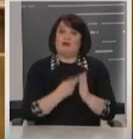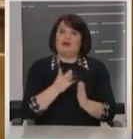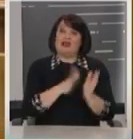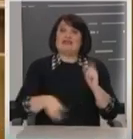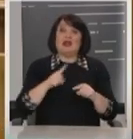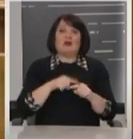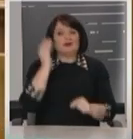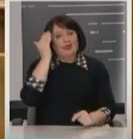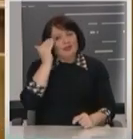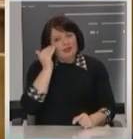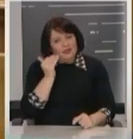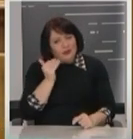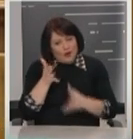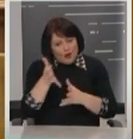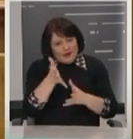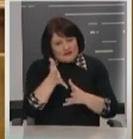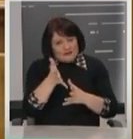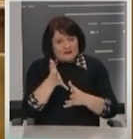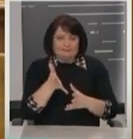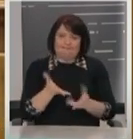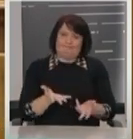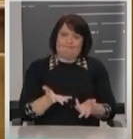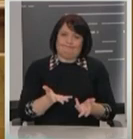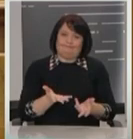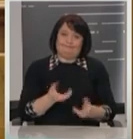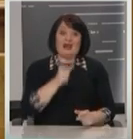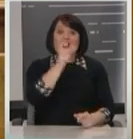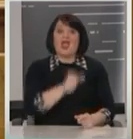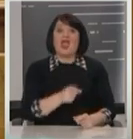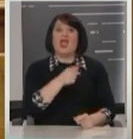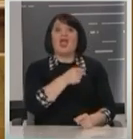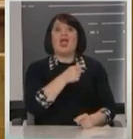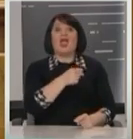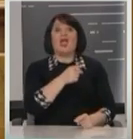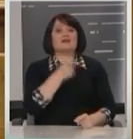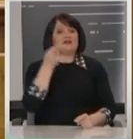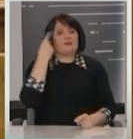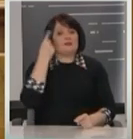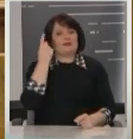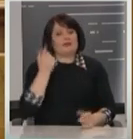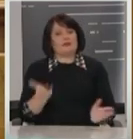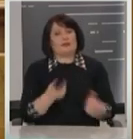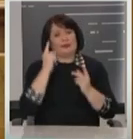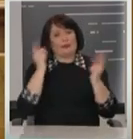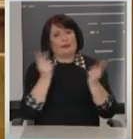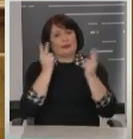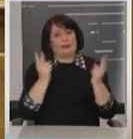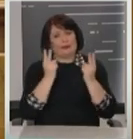ελληνικός λαός. Εσείς που με περισσή απερισκεψία μια εβδομάδα